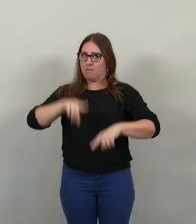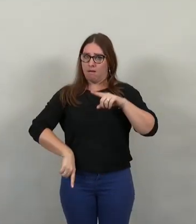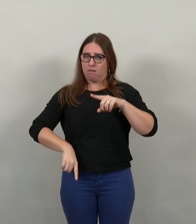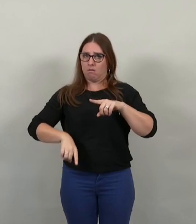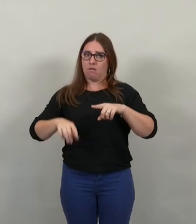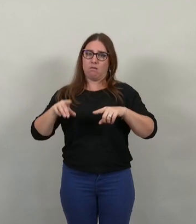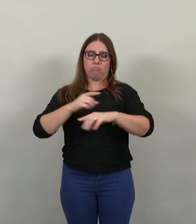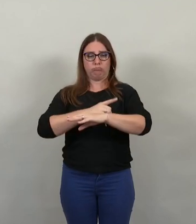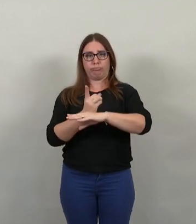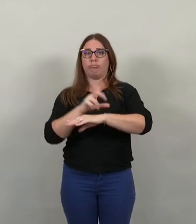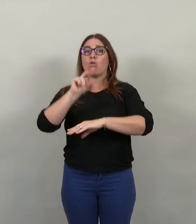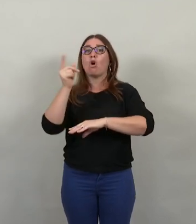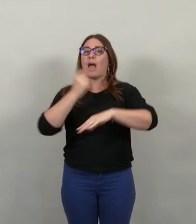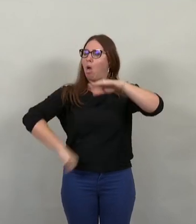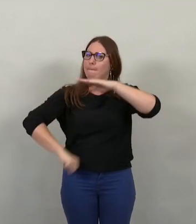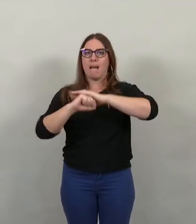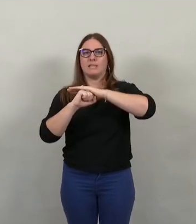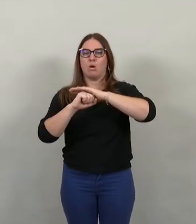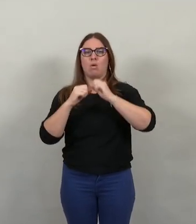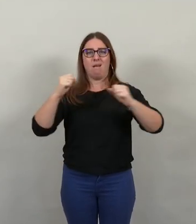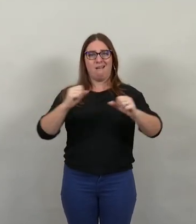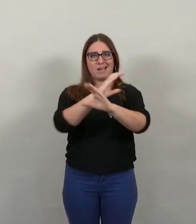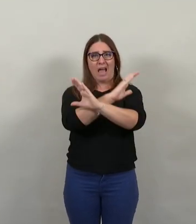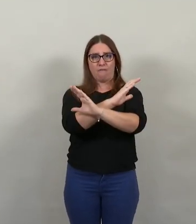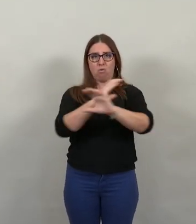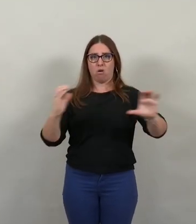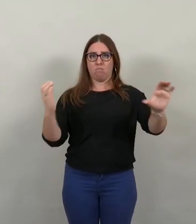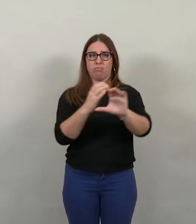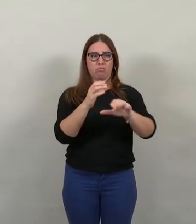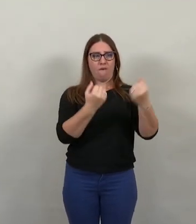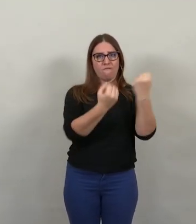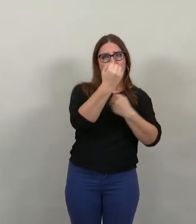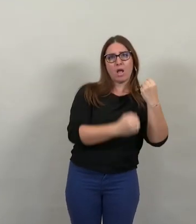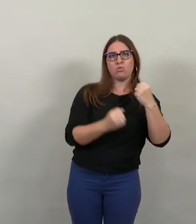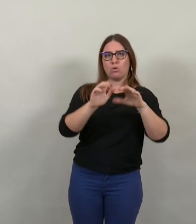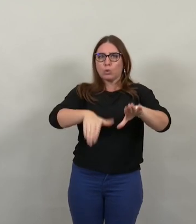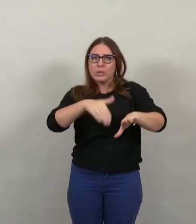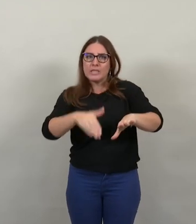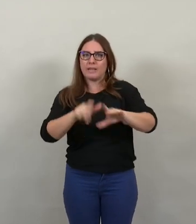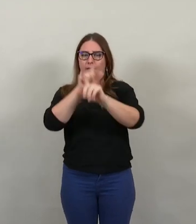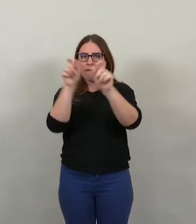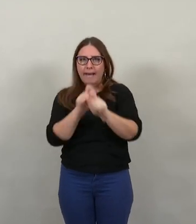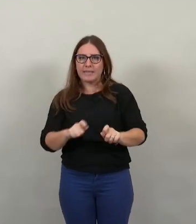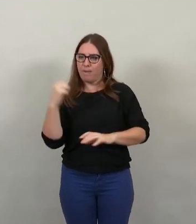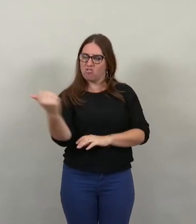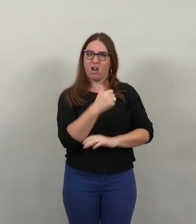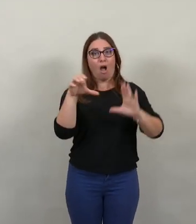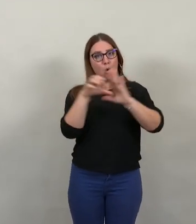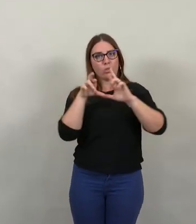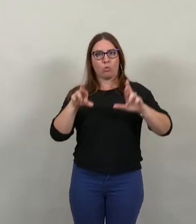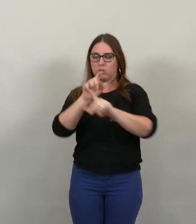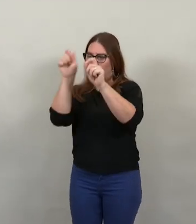plus à de 30 km/h des carrefours où les voitures vélo et trottinett respectent le code de la